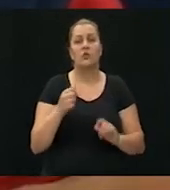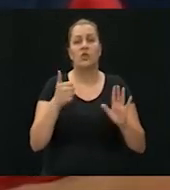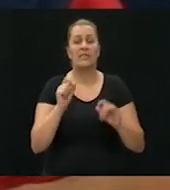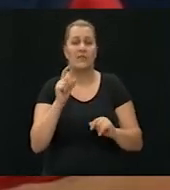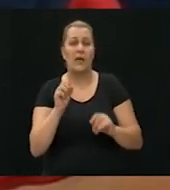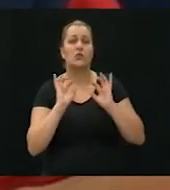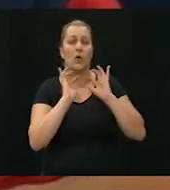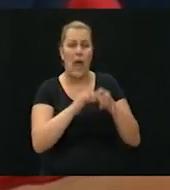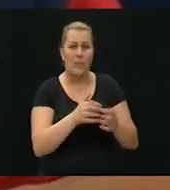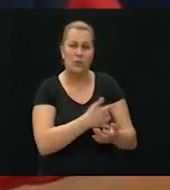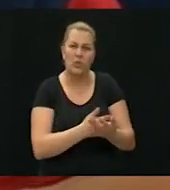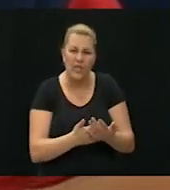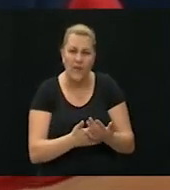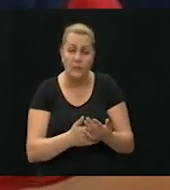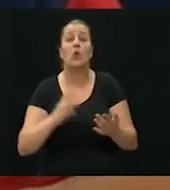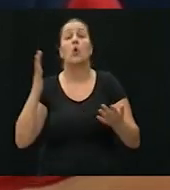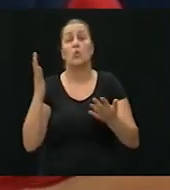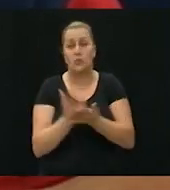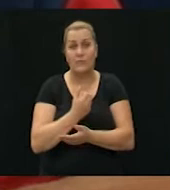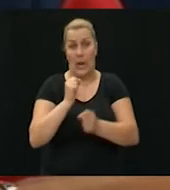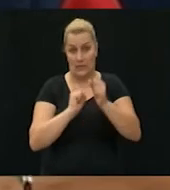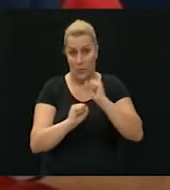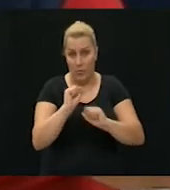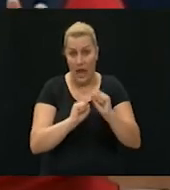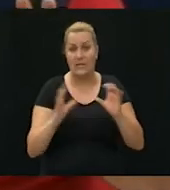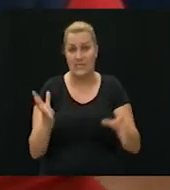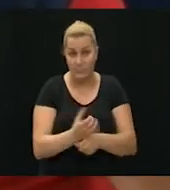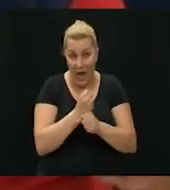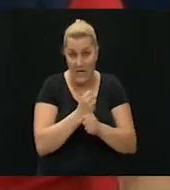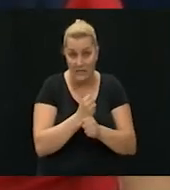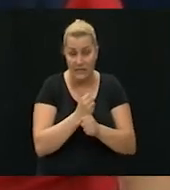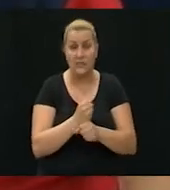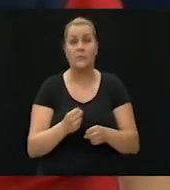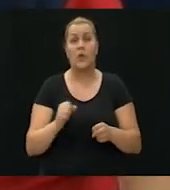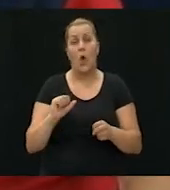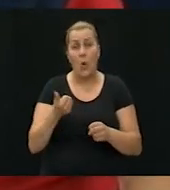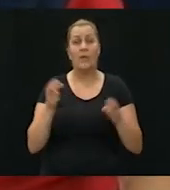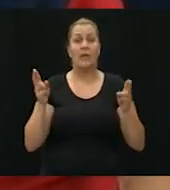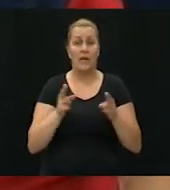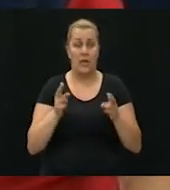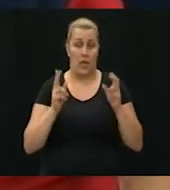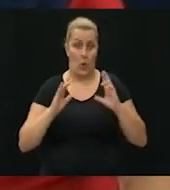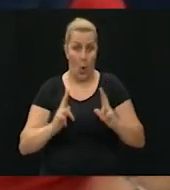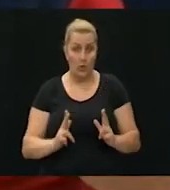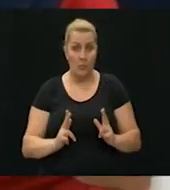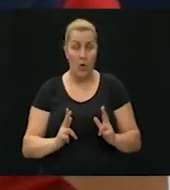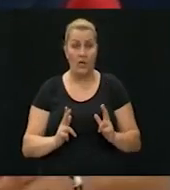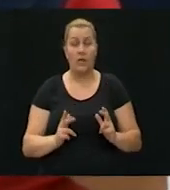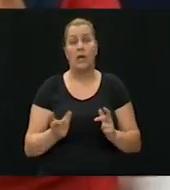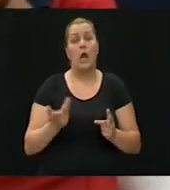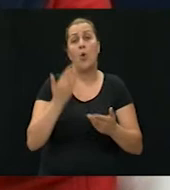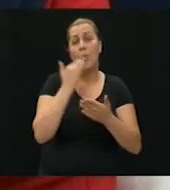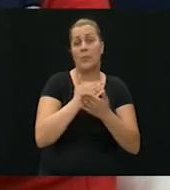blagdan napadnut, evo, ipak spašen je i Dubrovnik. Opet kraći odmor slijedi, kao po